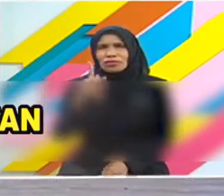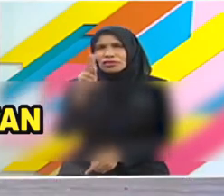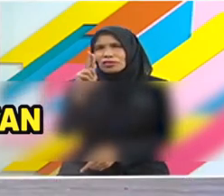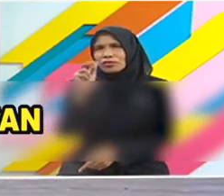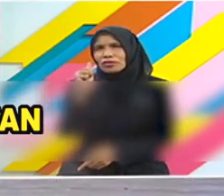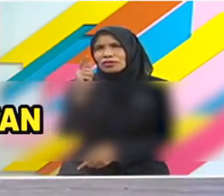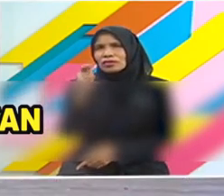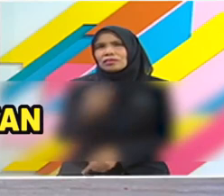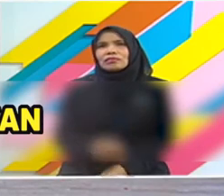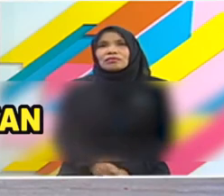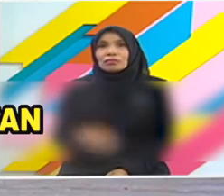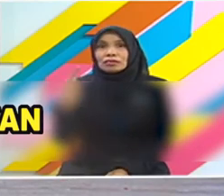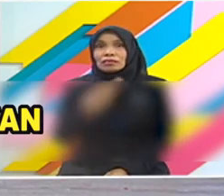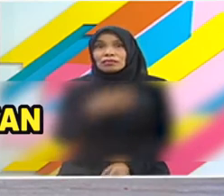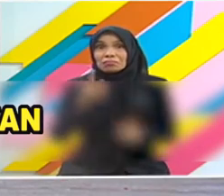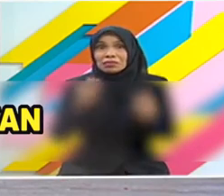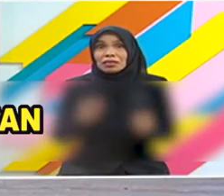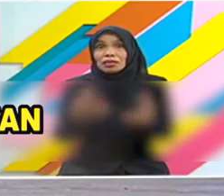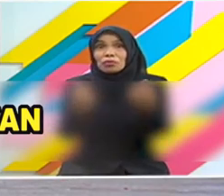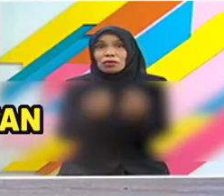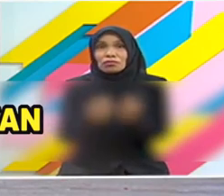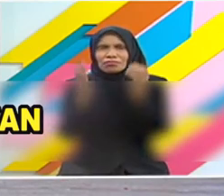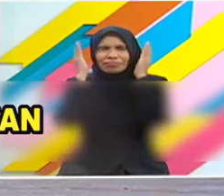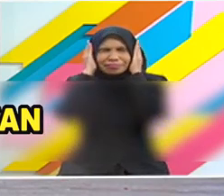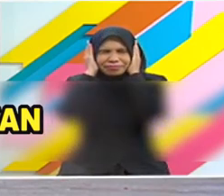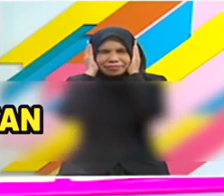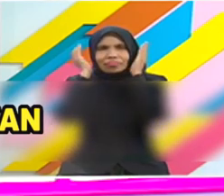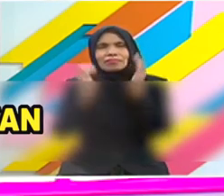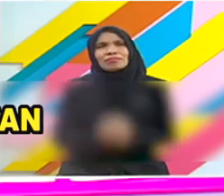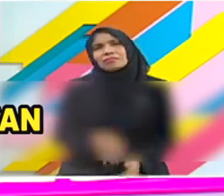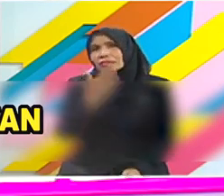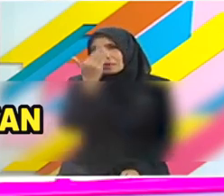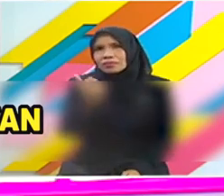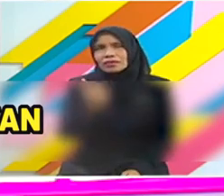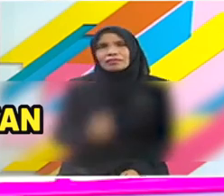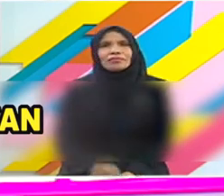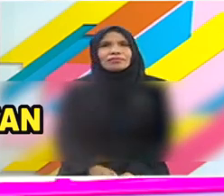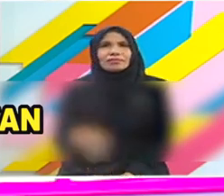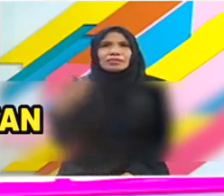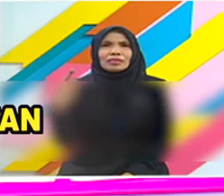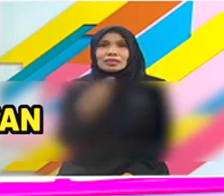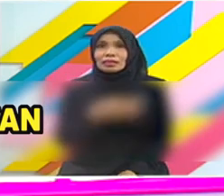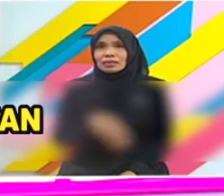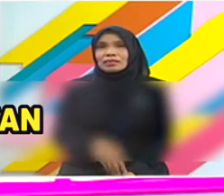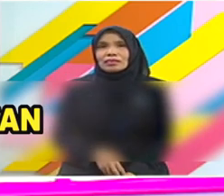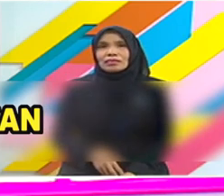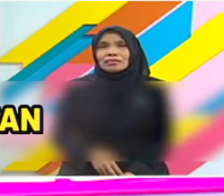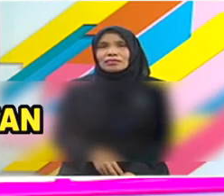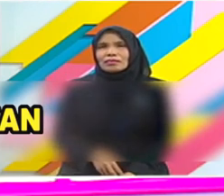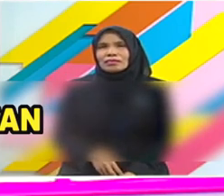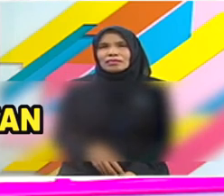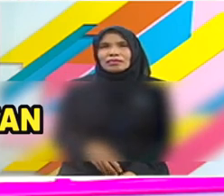perlu tutup telinga kita? Okey, kita manusia ada kemampuan untuk mendengar dalam frekuensi